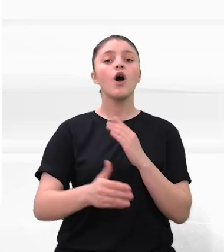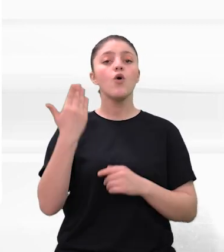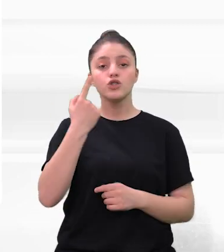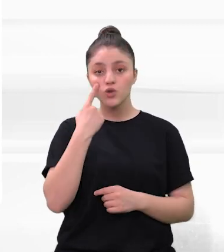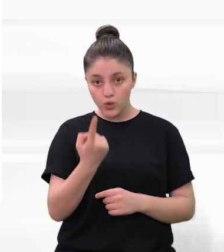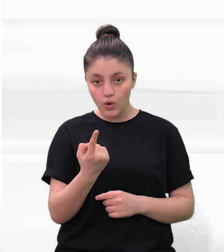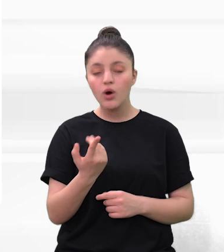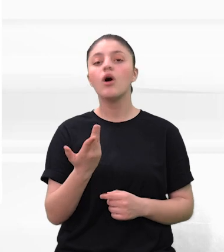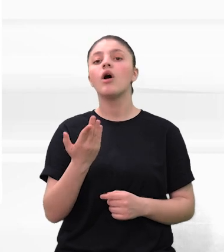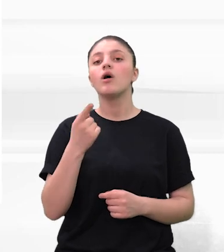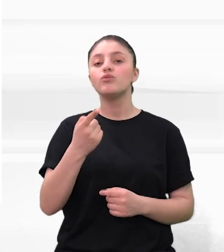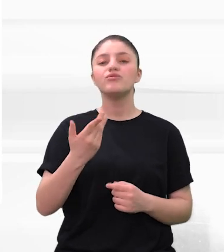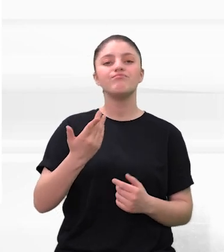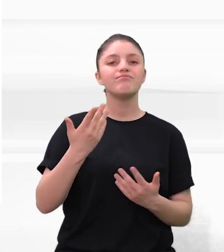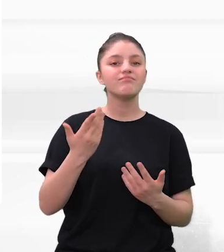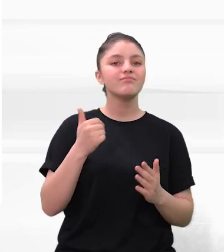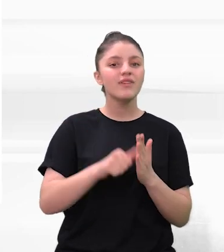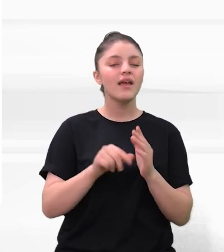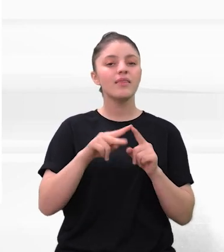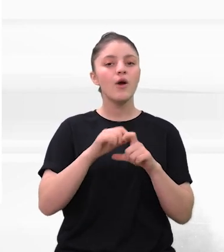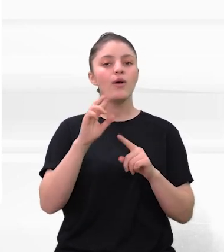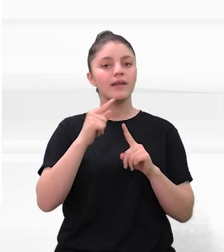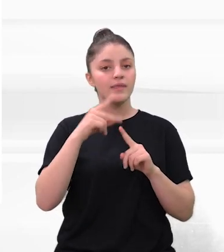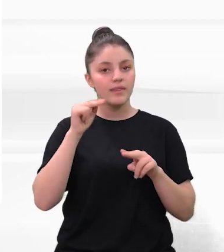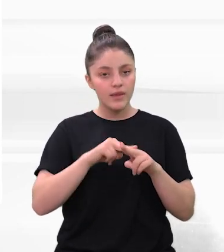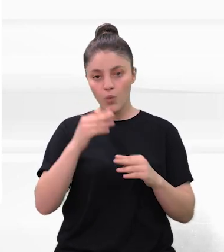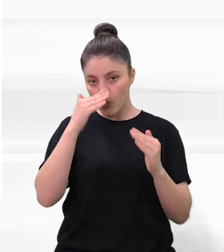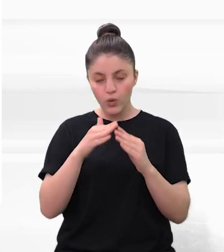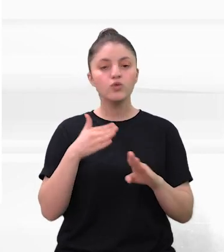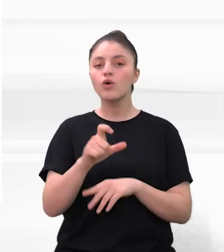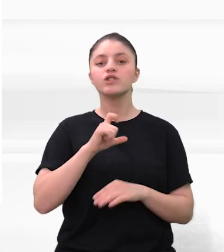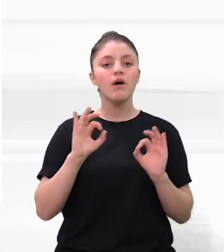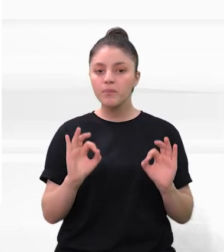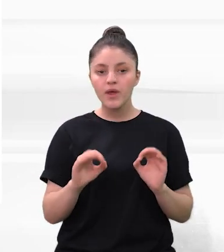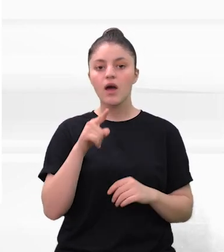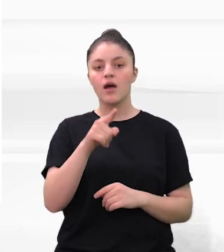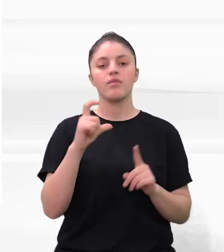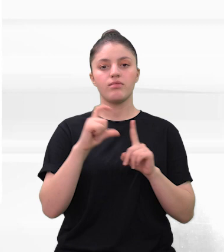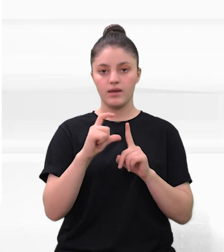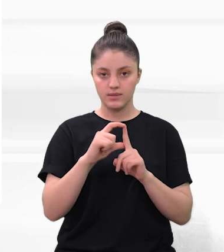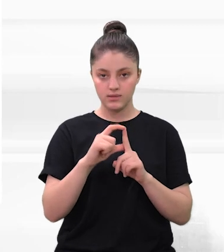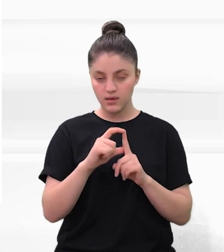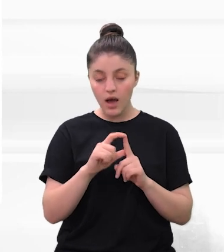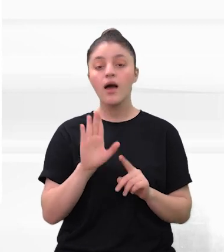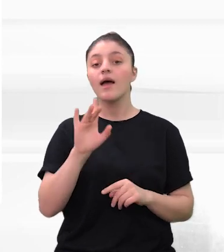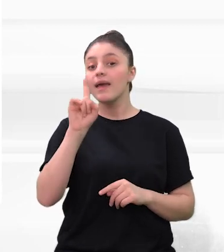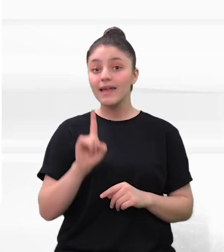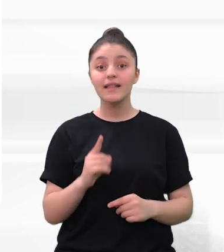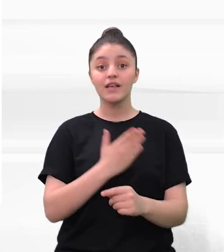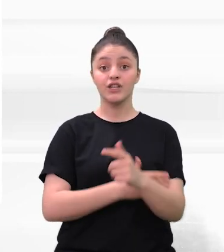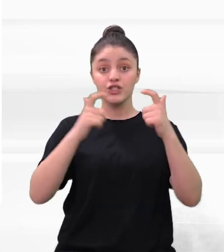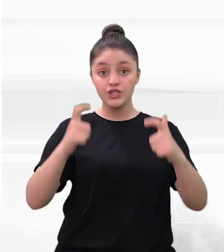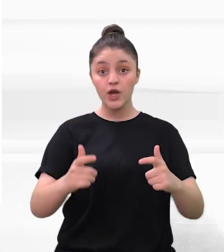Sarı çizginin aydınlatan öldükçe ait söz konusu yerleşimleri Konya'da bulunan çatal yüklü doğru 3D seçeneğim Hatta iç